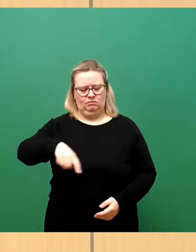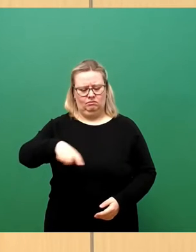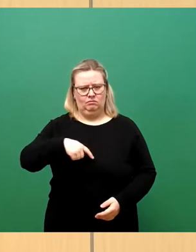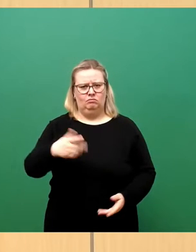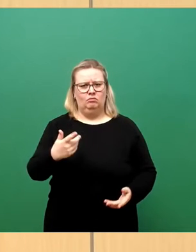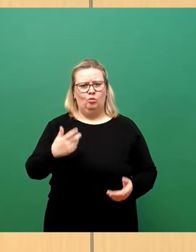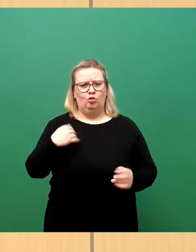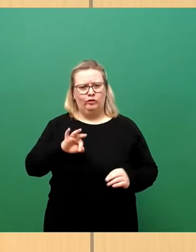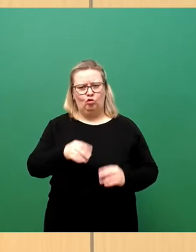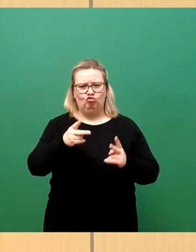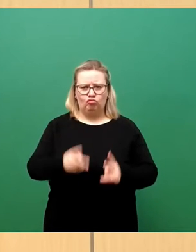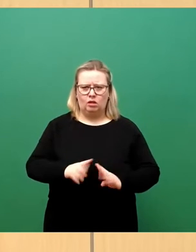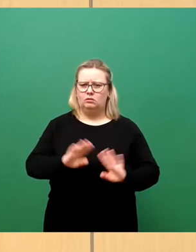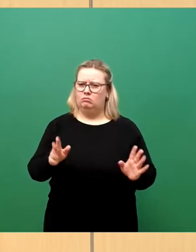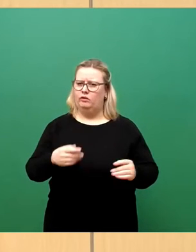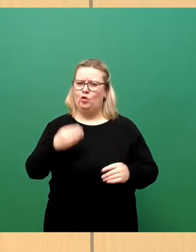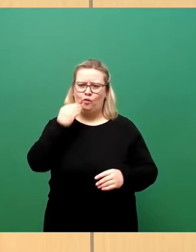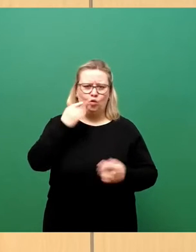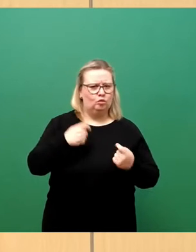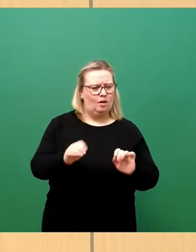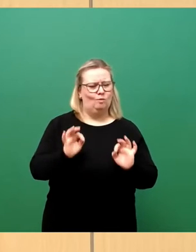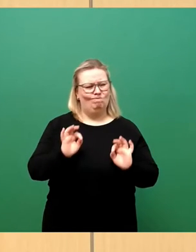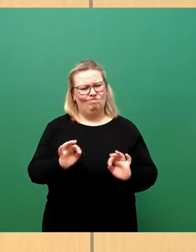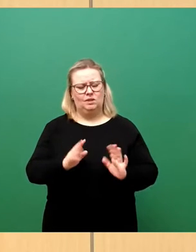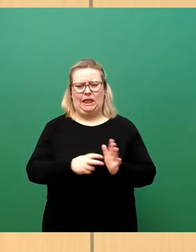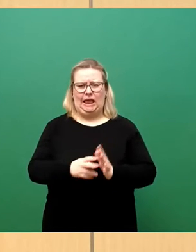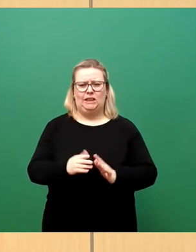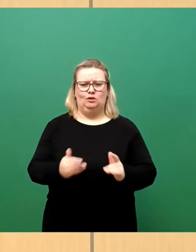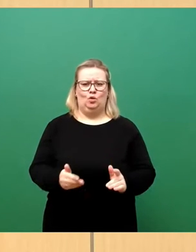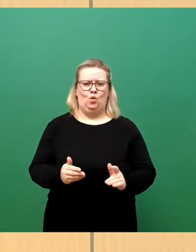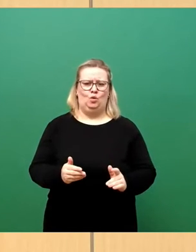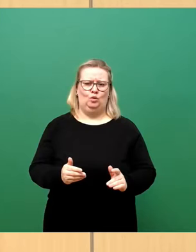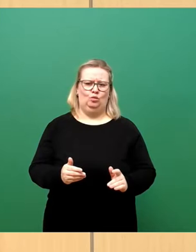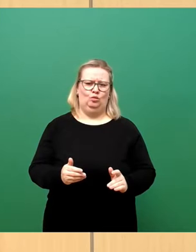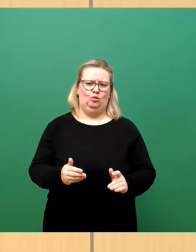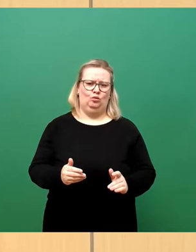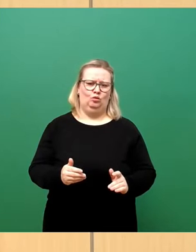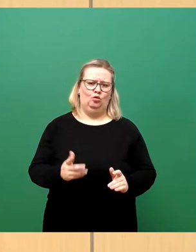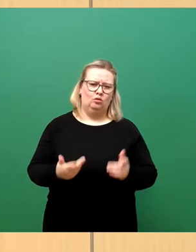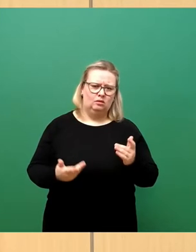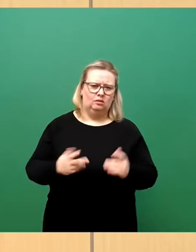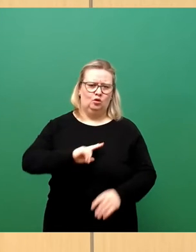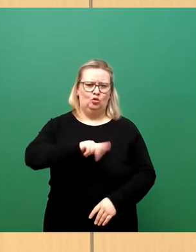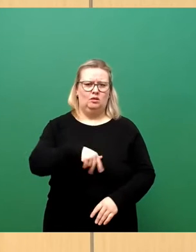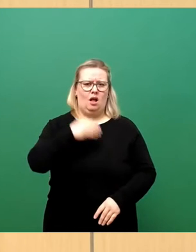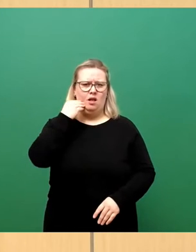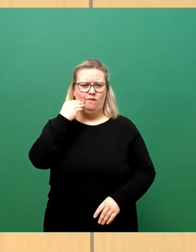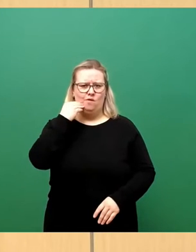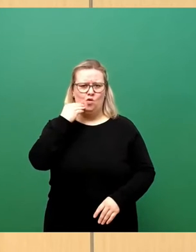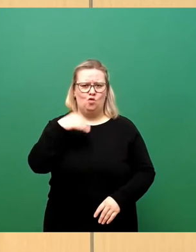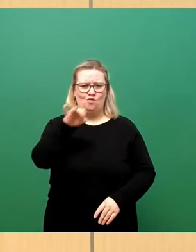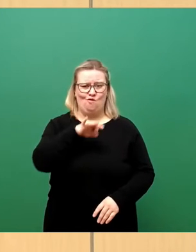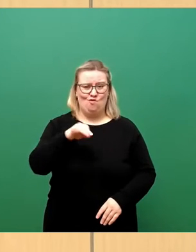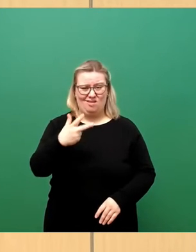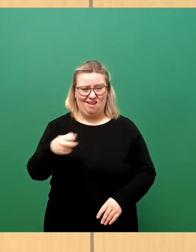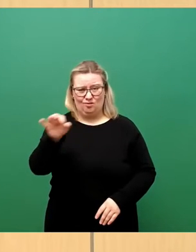die Stadt, ist gut für den Wohnungsbau in Dresden. Und ich glaube eben, dass bei einem sozial vorgeschriebenen Quotenanteil von